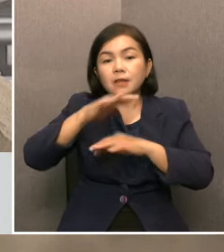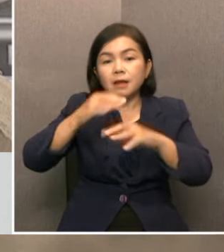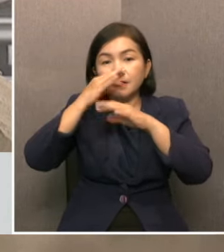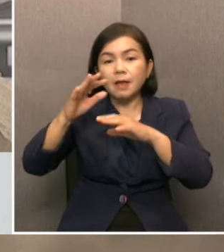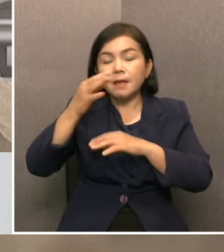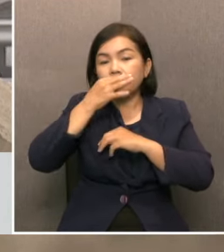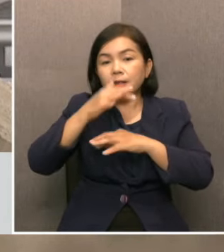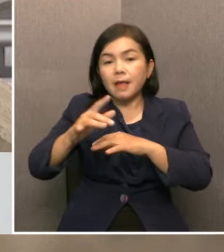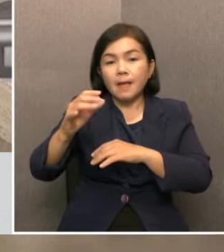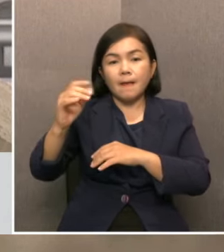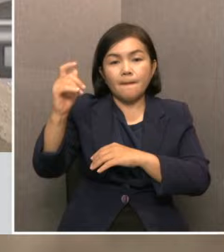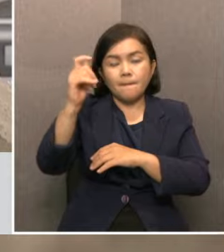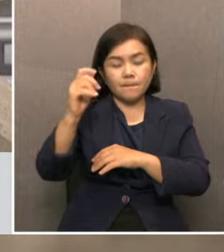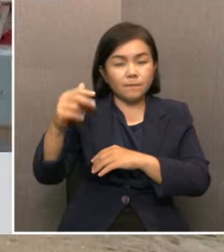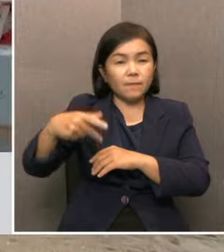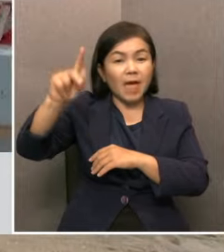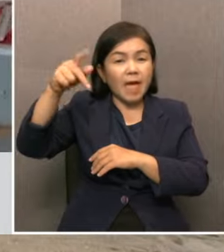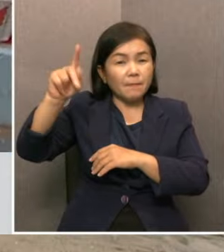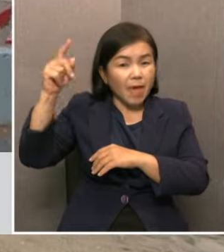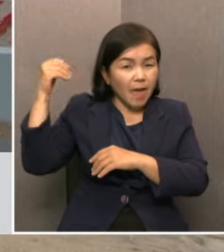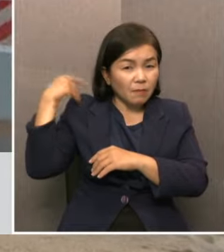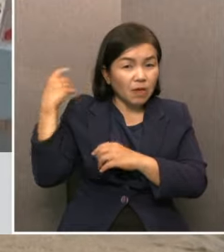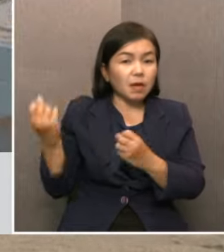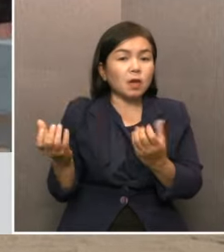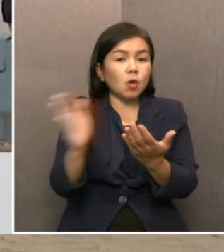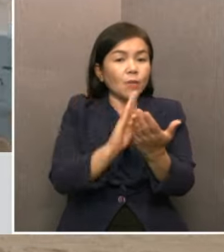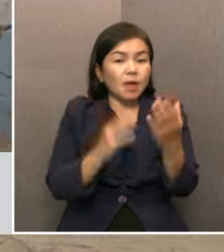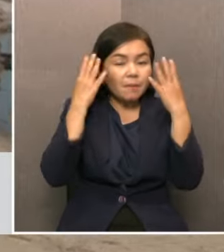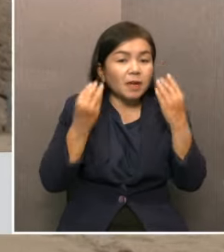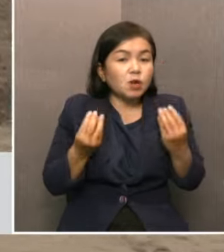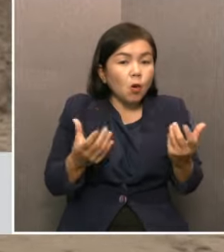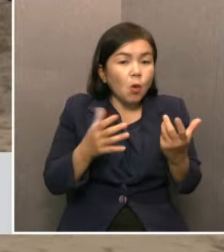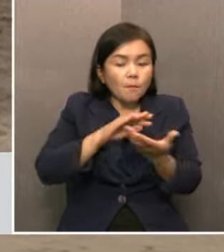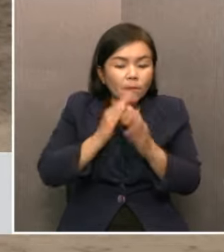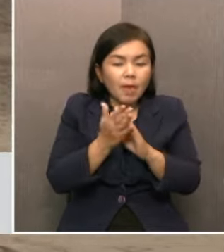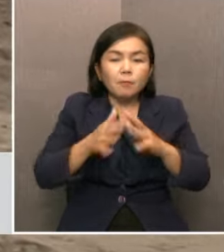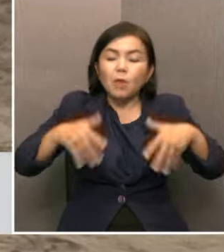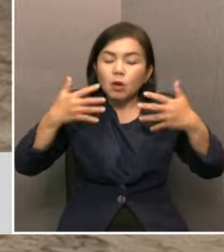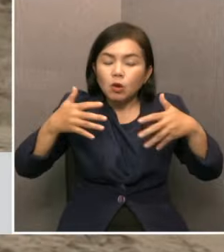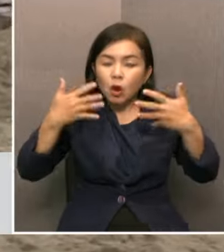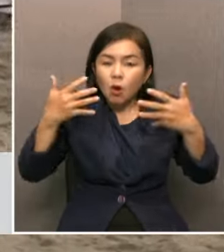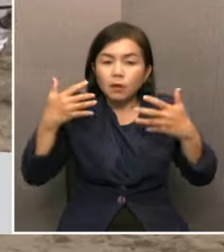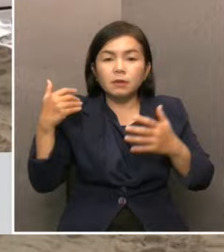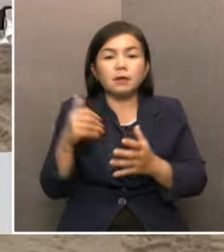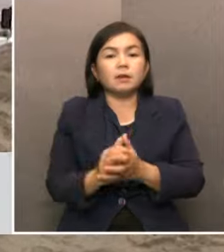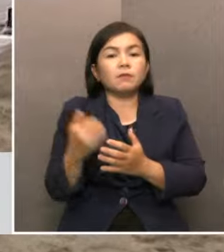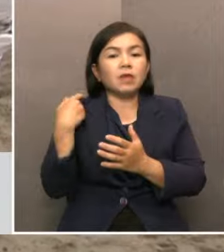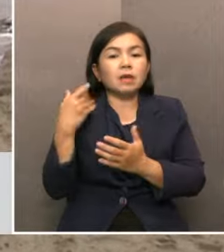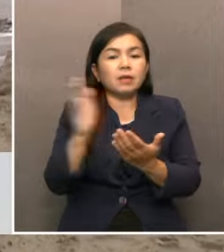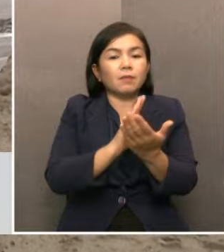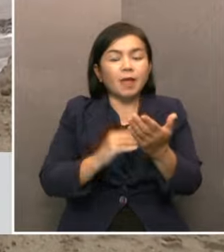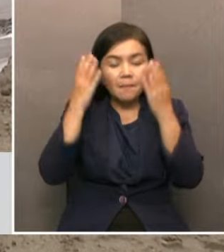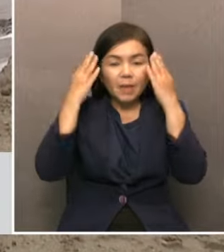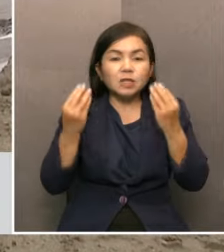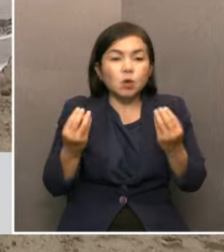เม็กซิโกและรถกำลังลงเป็นพายุโซนร้อนก่อนที่จะขึ้นฝั่งทางตอนเหนือของบาฮาคลิฟฟอร์ดเม็กซิโก